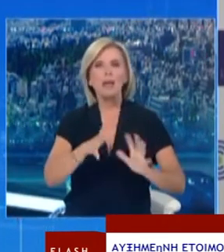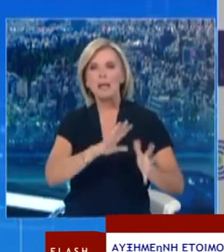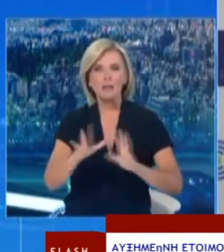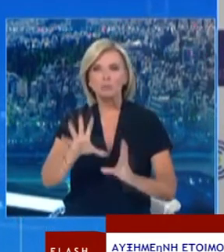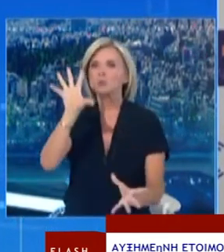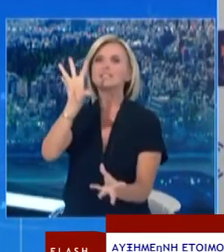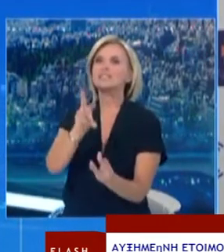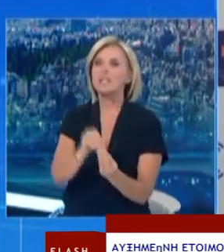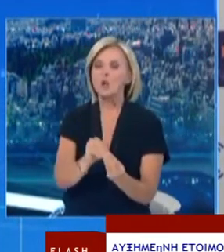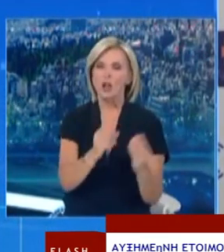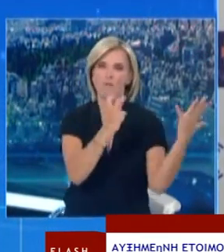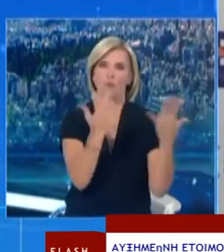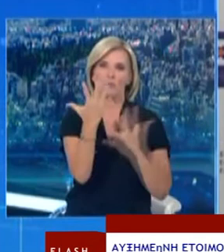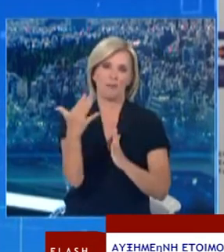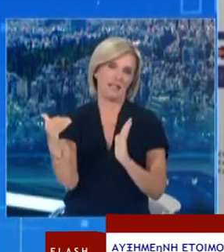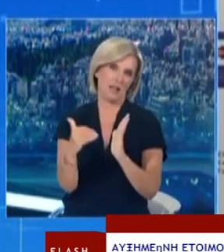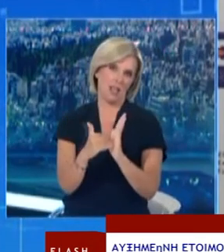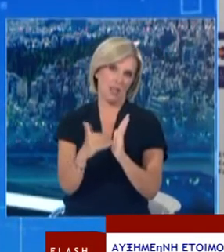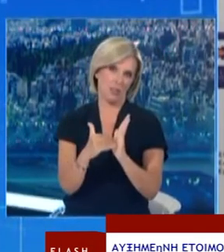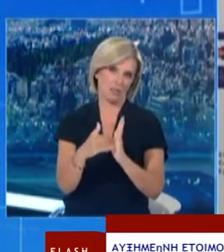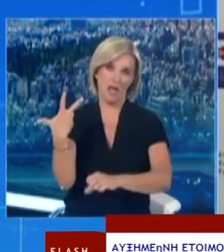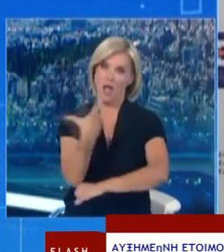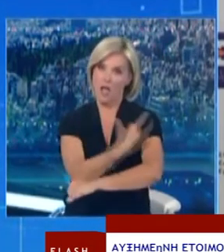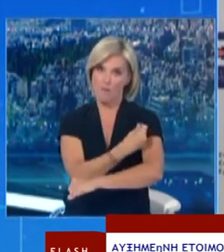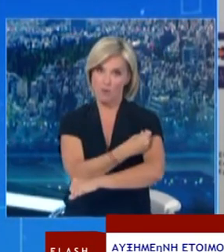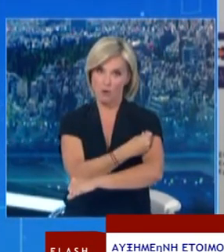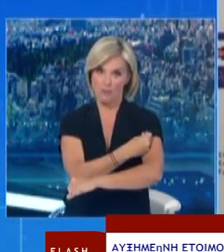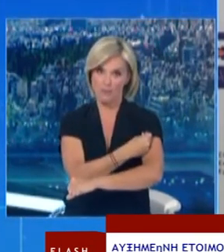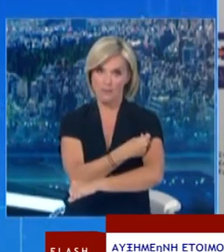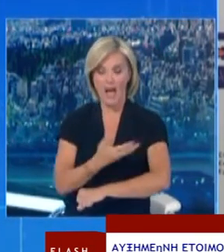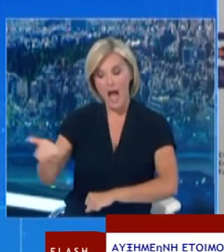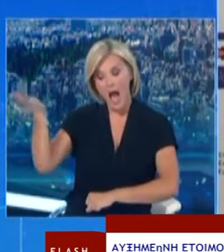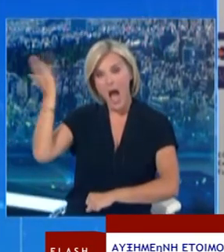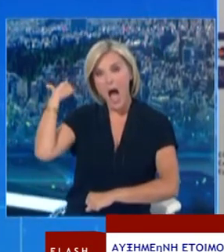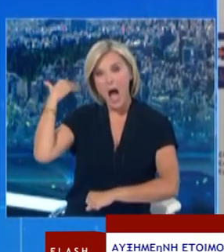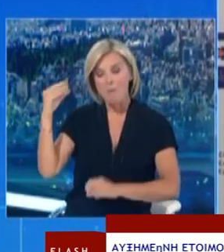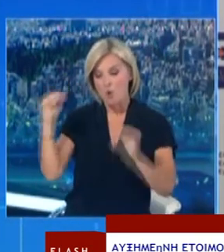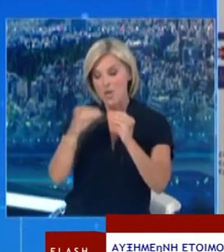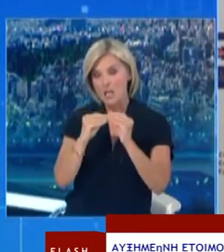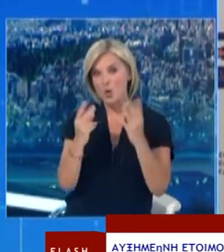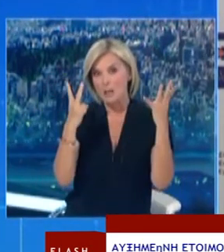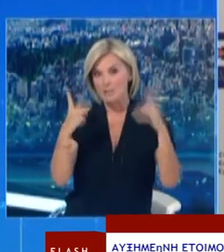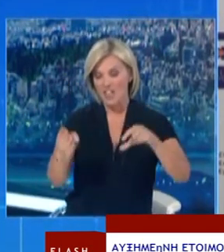εμβολιασμούς. Έχουν πραγματοποιηθεί από την πρώτη μέρα που ξεκινήσαμε 27 Δεκεμβρίου περισσότεροι από